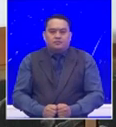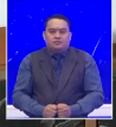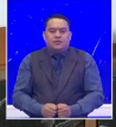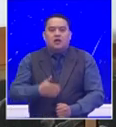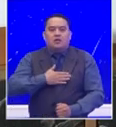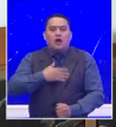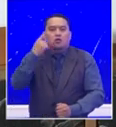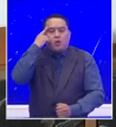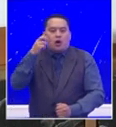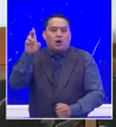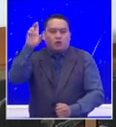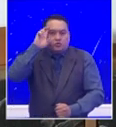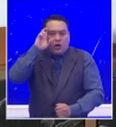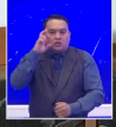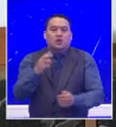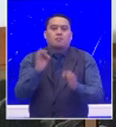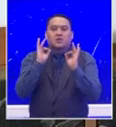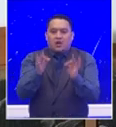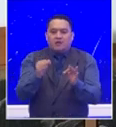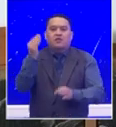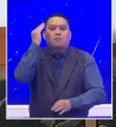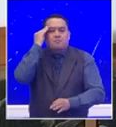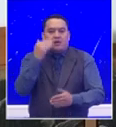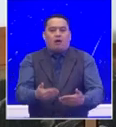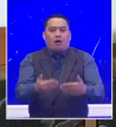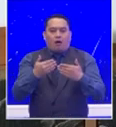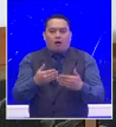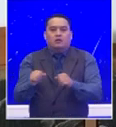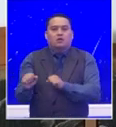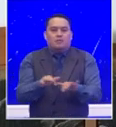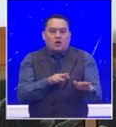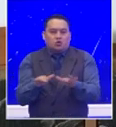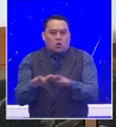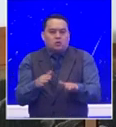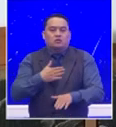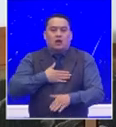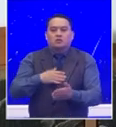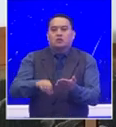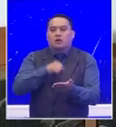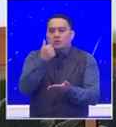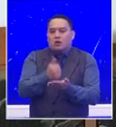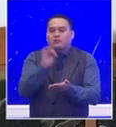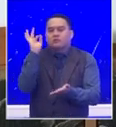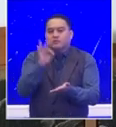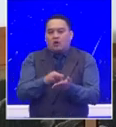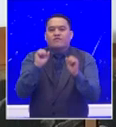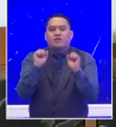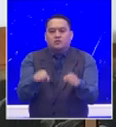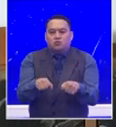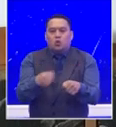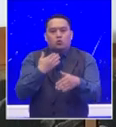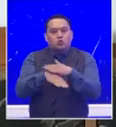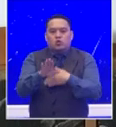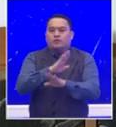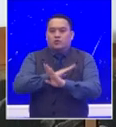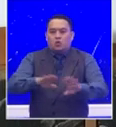Я думаю, что государство предпринимает правильные меры по профилактике коронавируса. Наша главная задача обычных граждан – по возможности не выходить